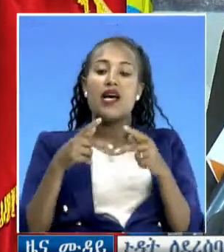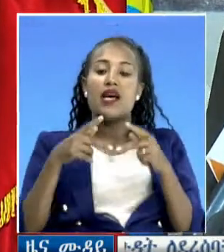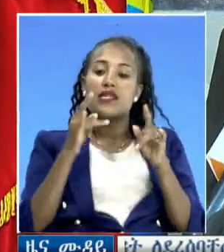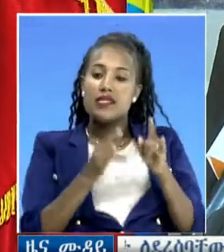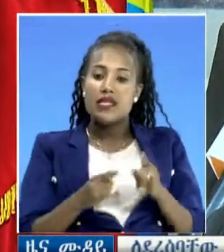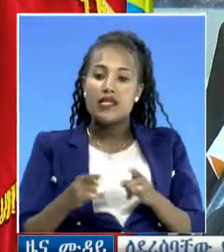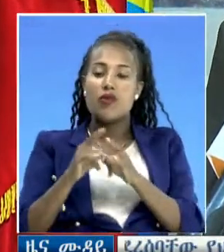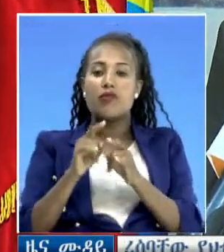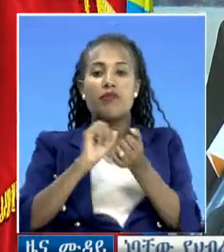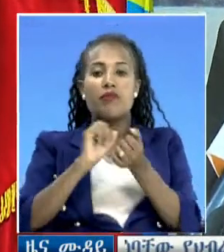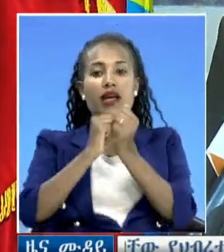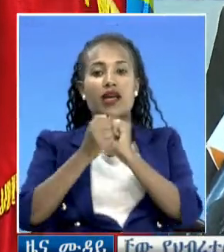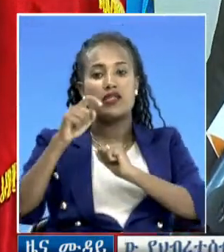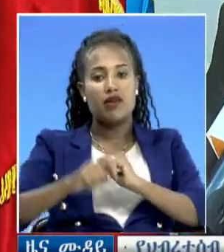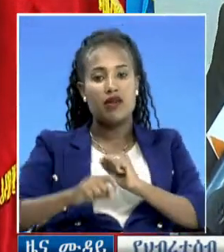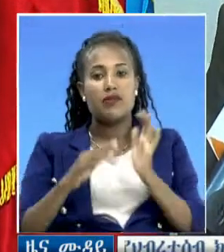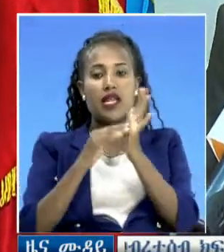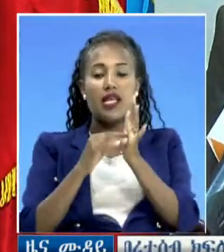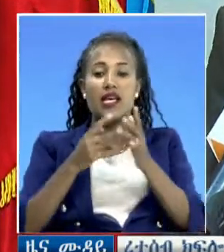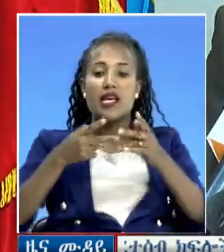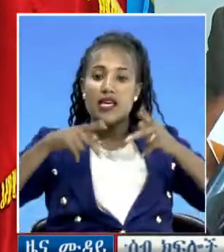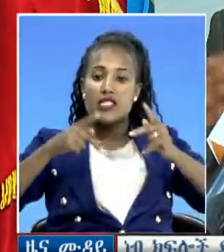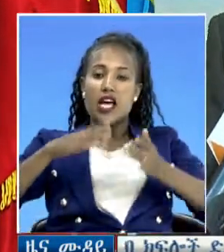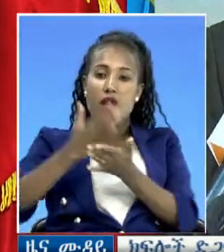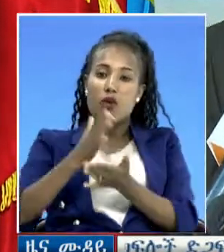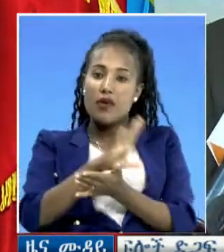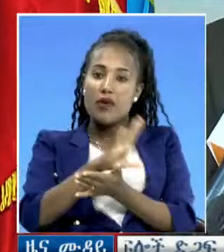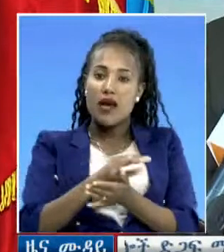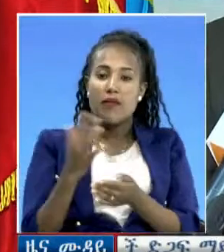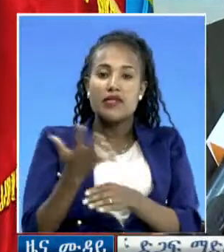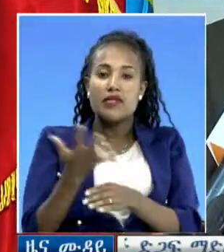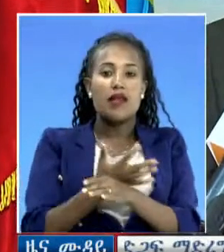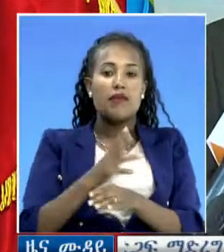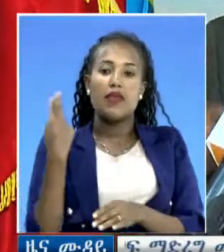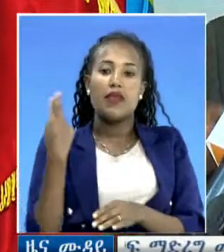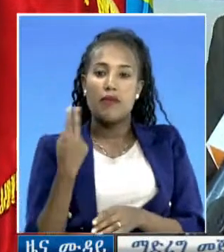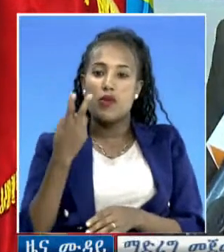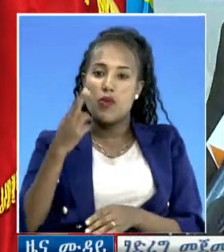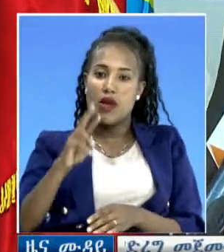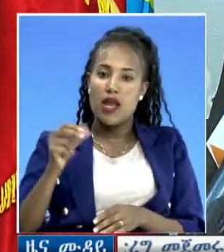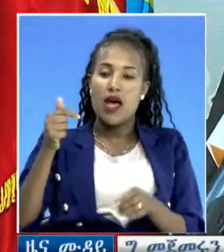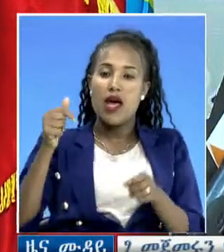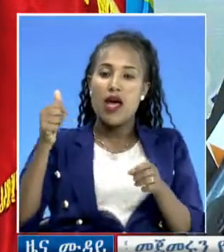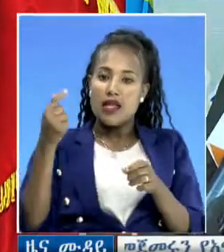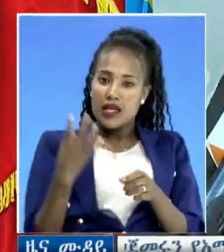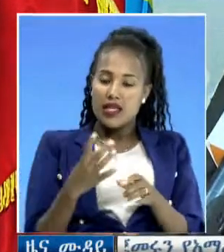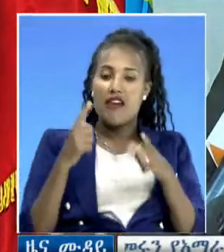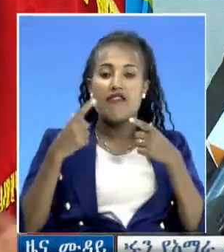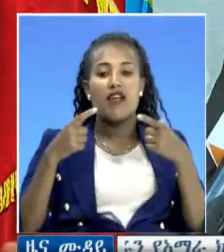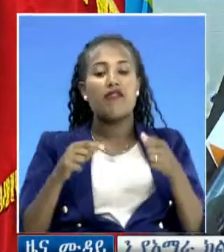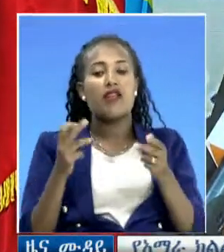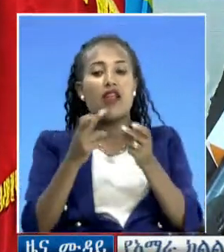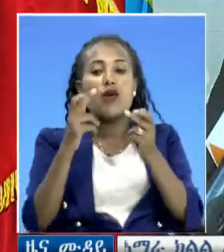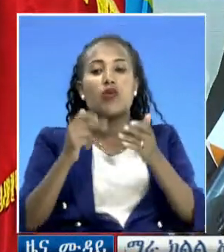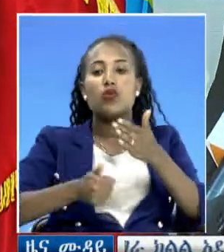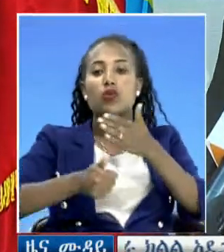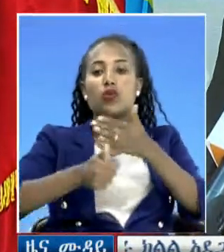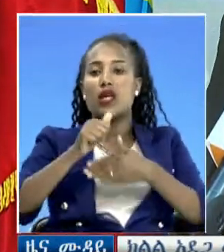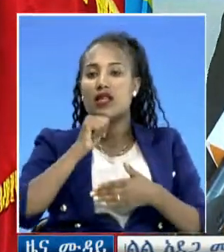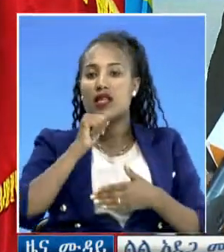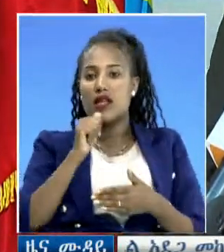ዘዴውን መቀየር ያስፈልጋል። ለምሳሌ እርሻ ያቆምና በሳር የሚጠቀምበት ወይም ደግሞ ሌሎች አትክልትና ፍራፍሬ ለሀይቁ ላይ ጉዳት